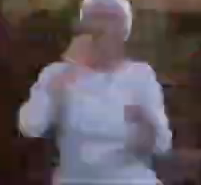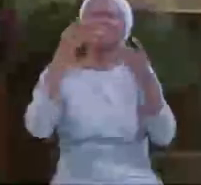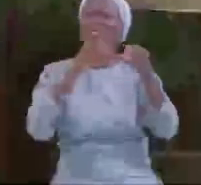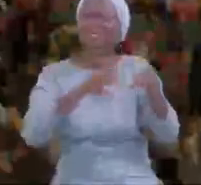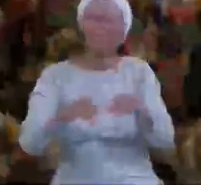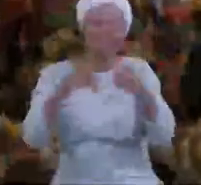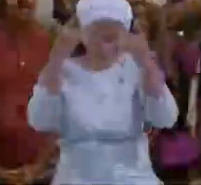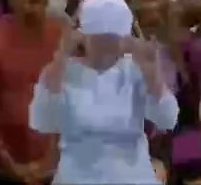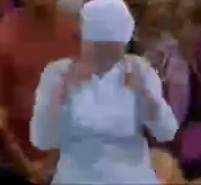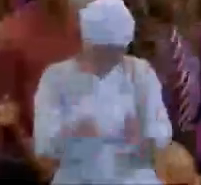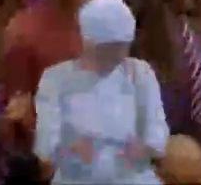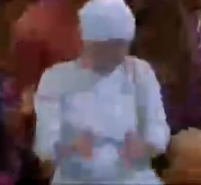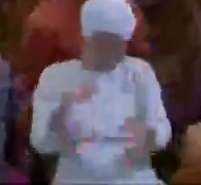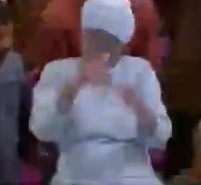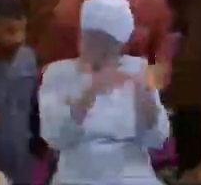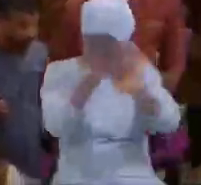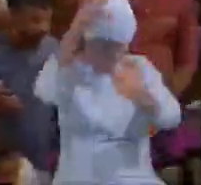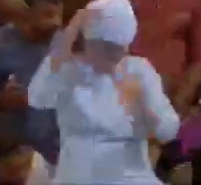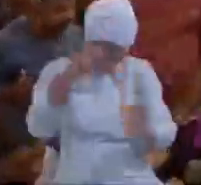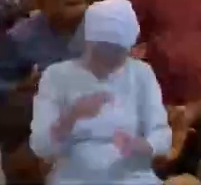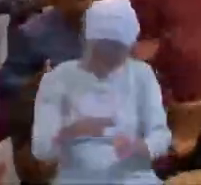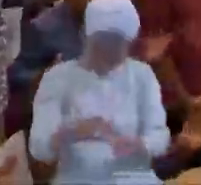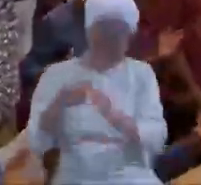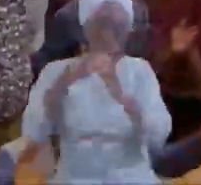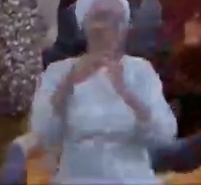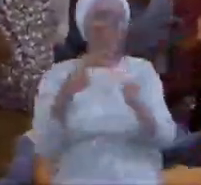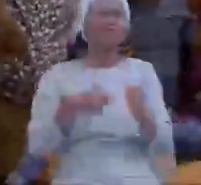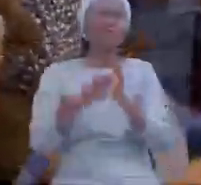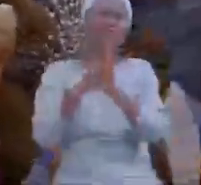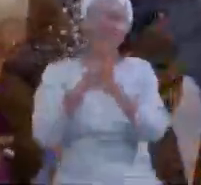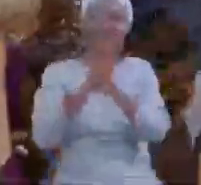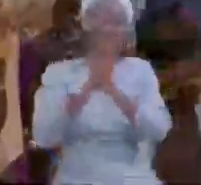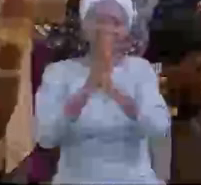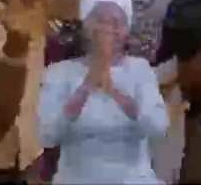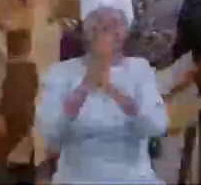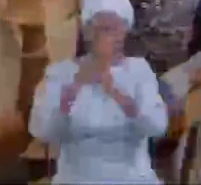Au nom de Jésus, nous prions.